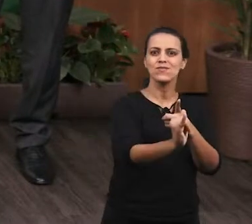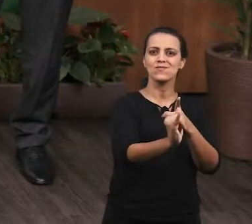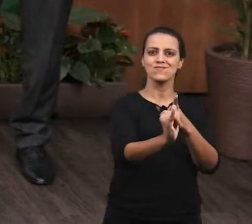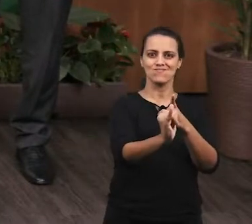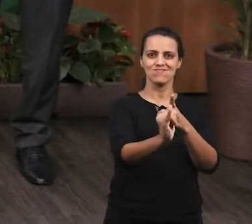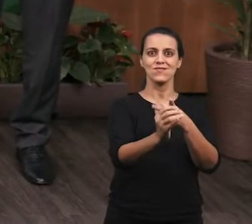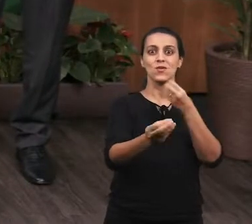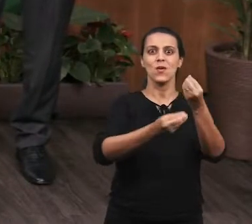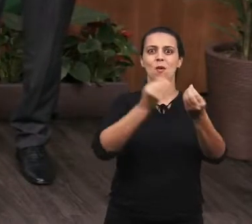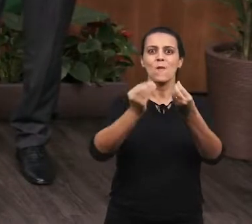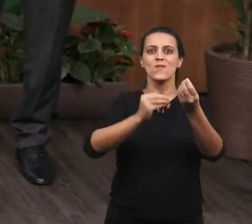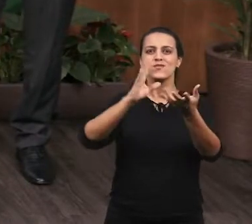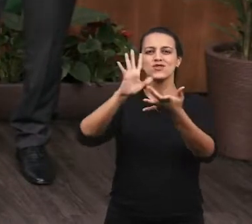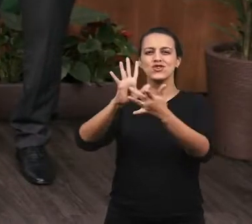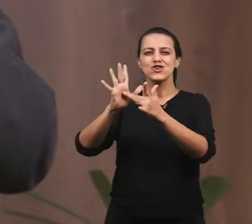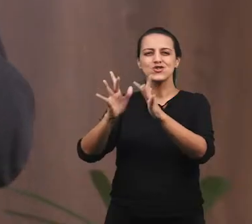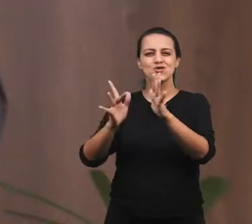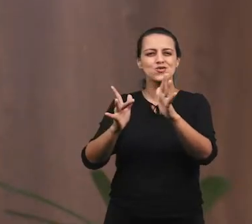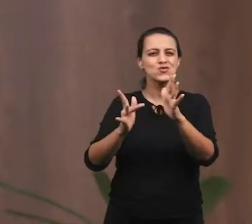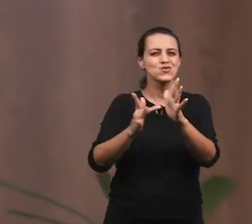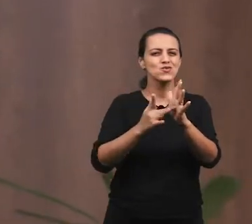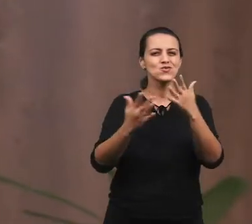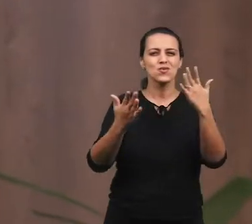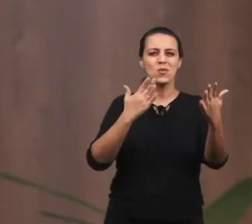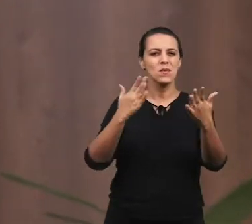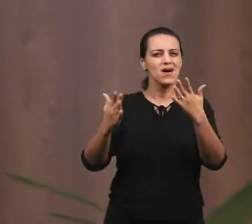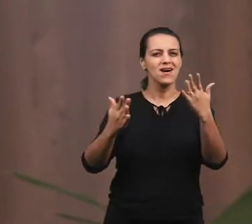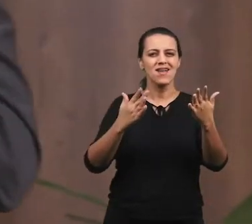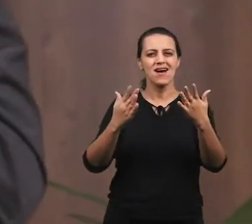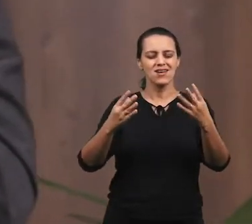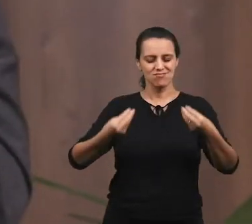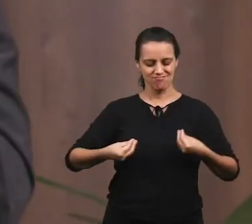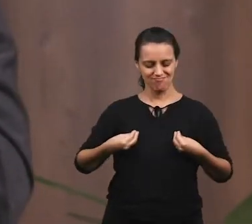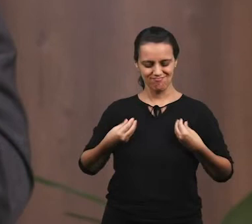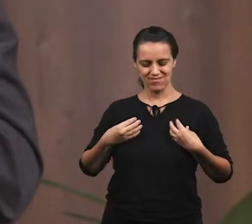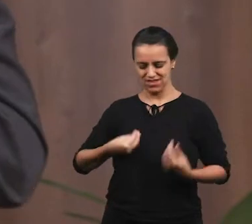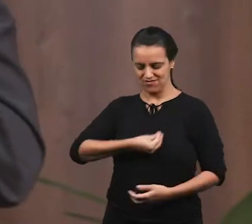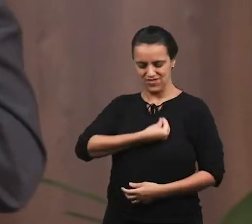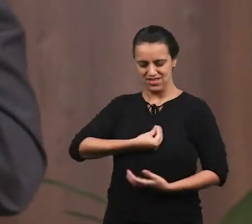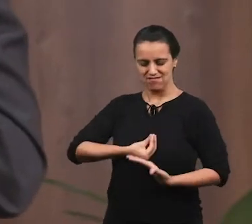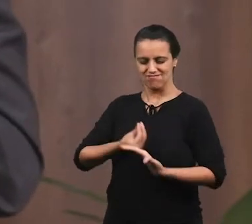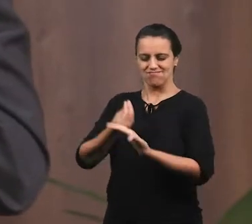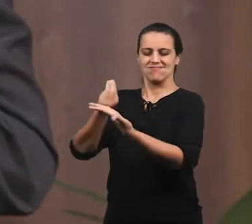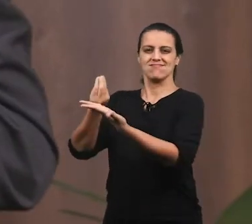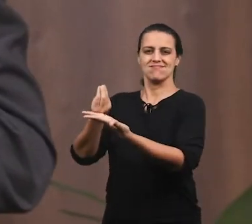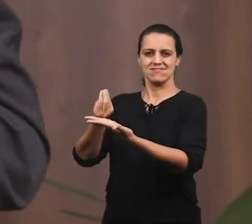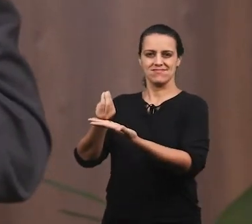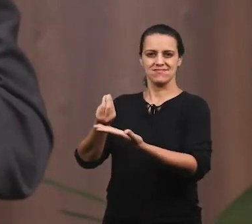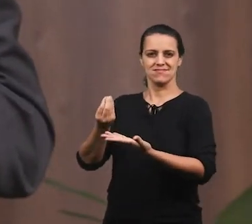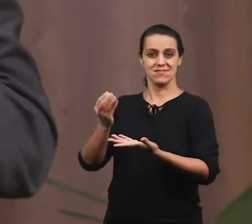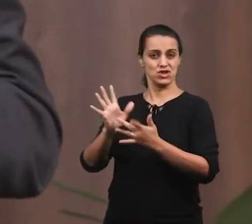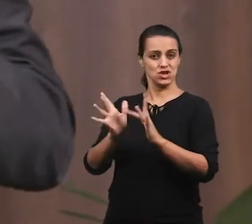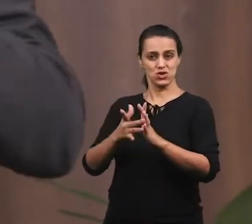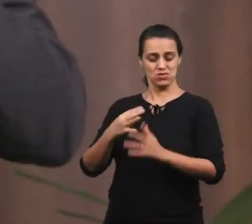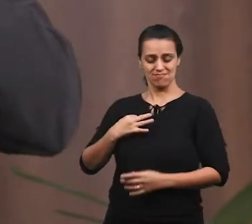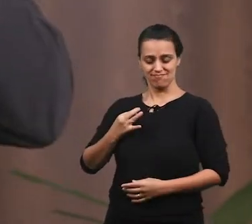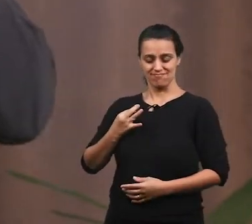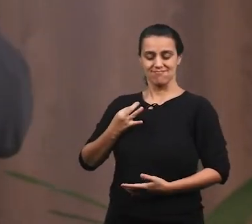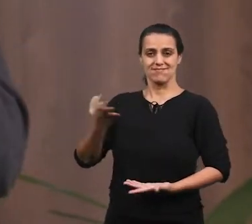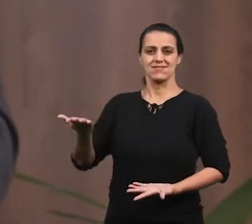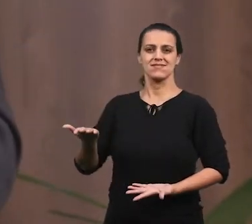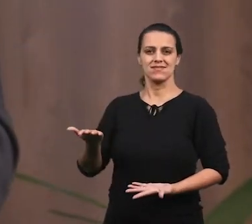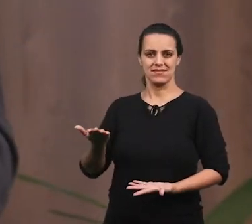пророчествует о великой жертве Господа Иисуса, потому что Иисус в